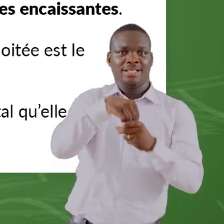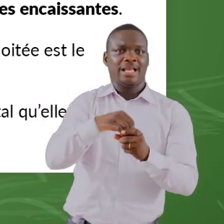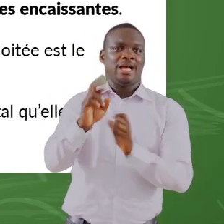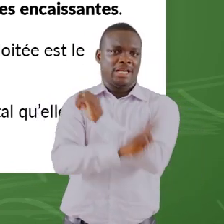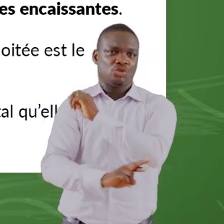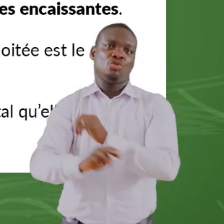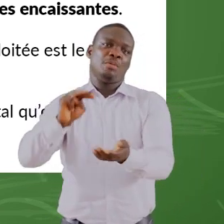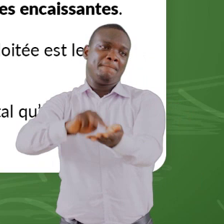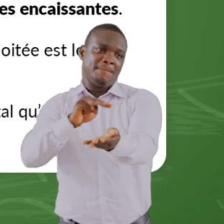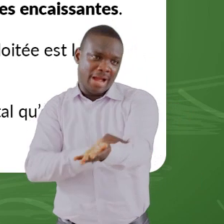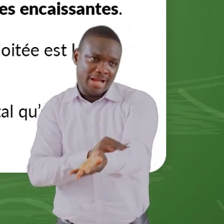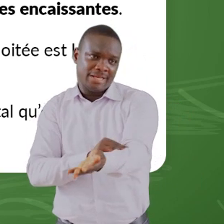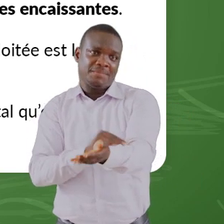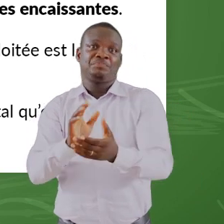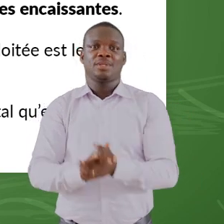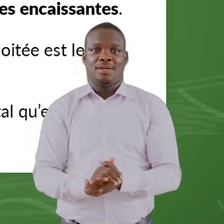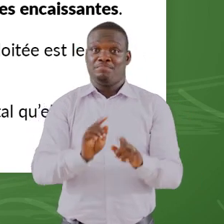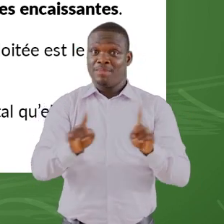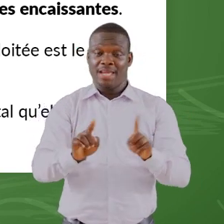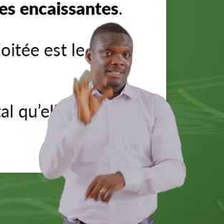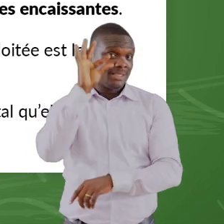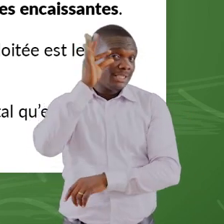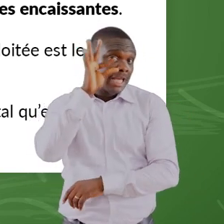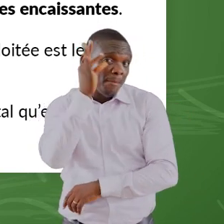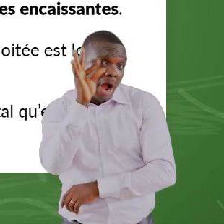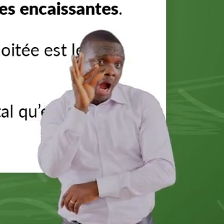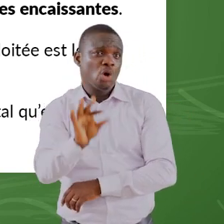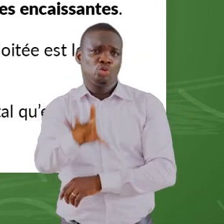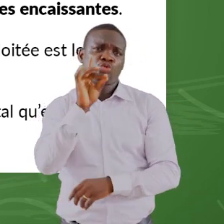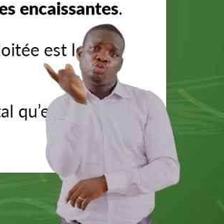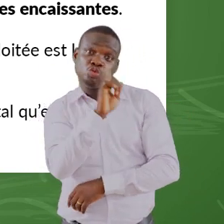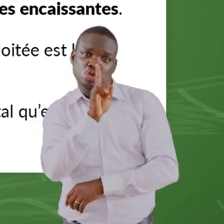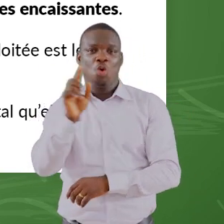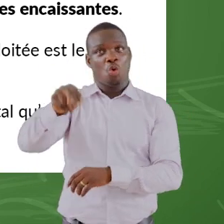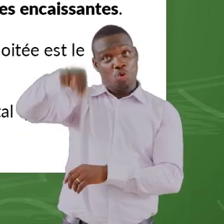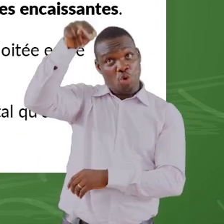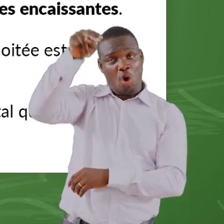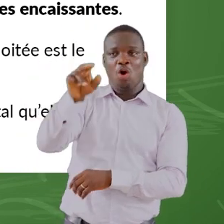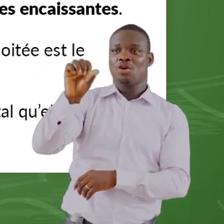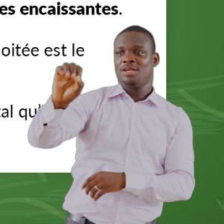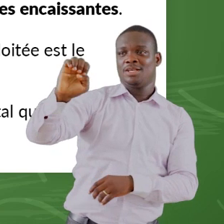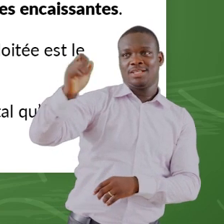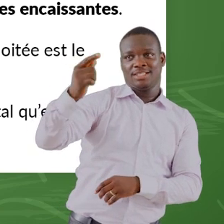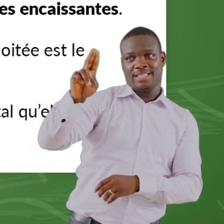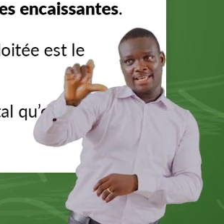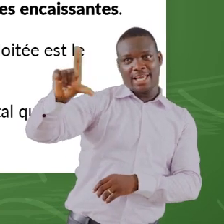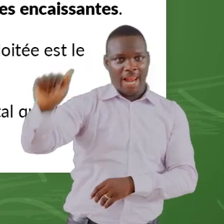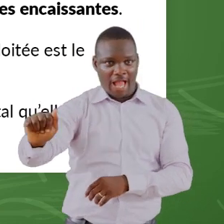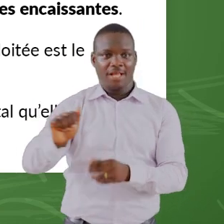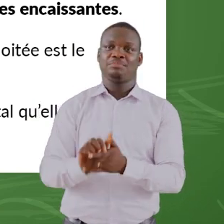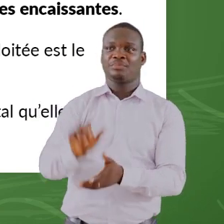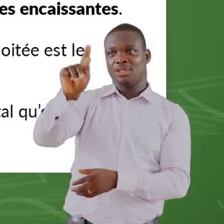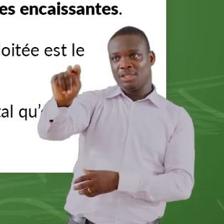région de Man. Quant au diamant, il se rencontre au nord, dans la région de Séguéla,